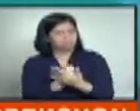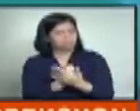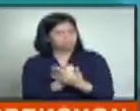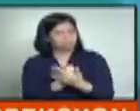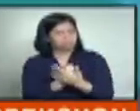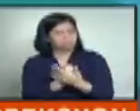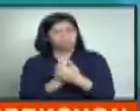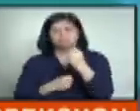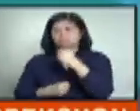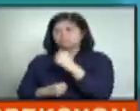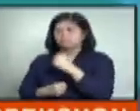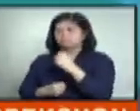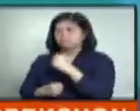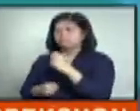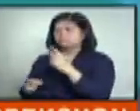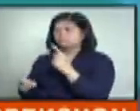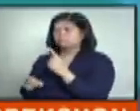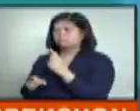Oo, yun.